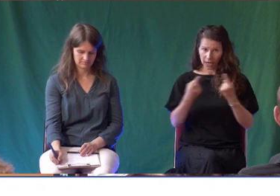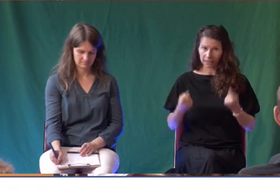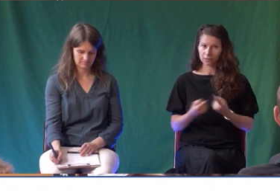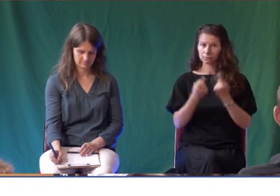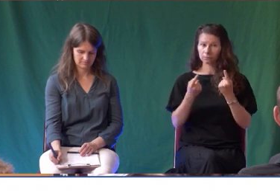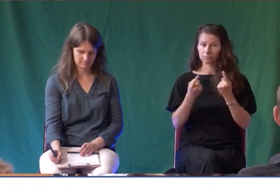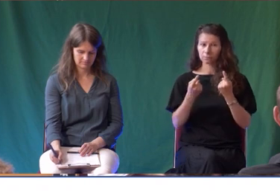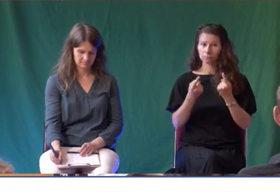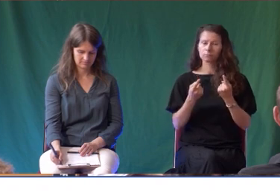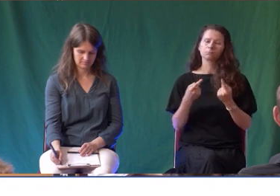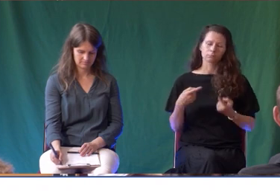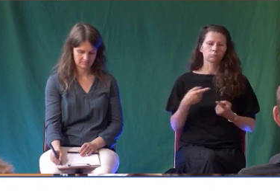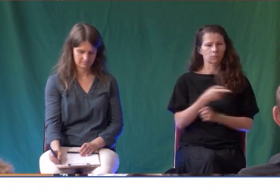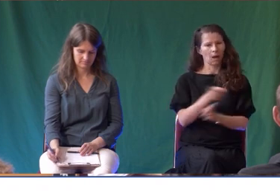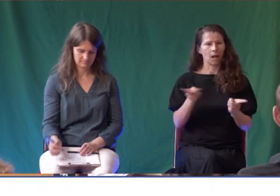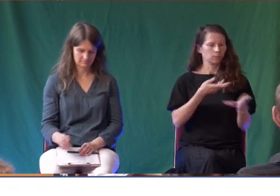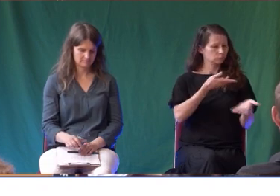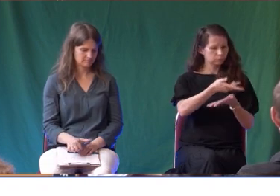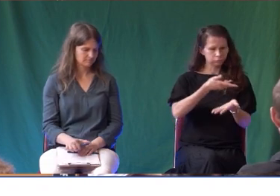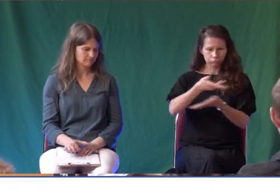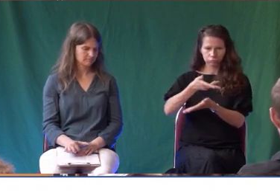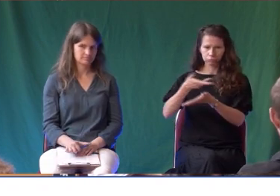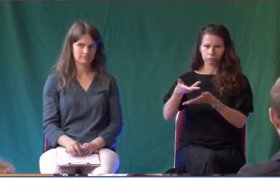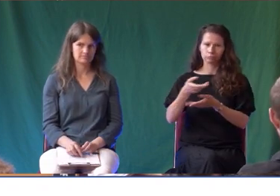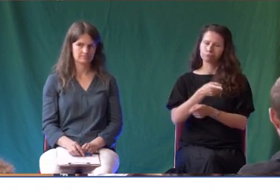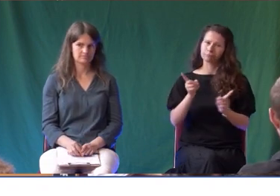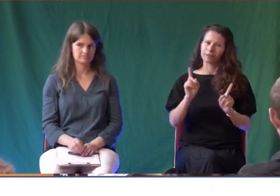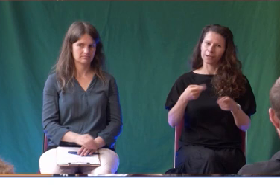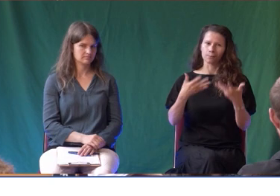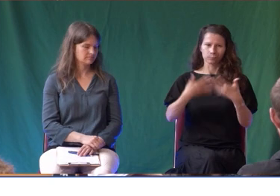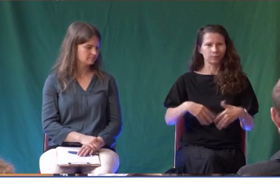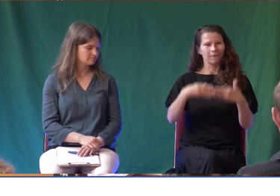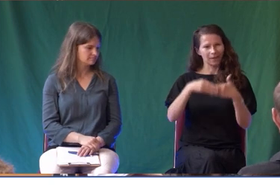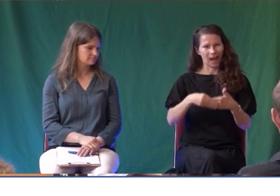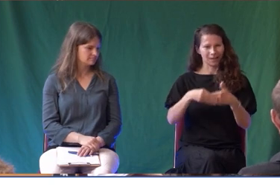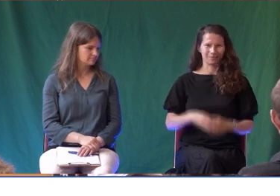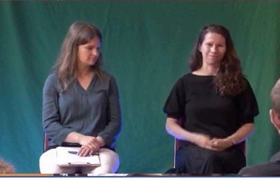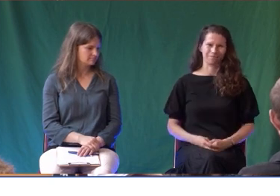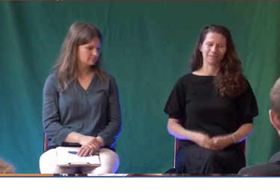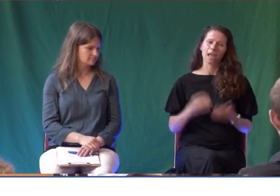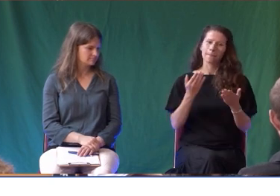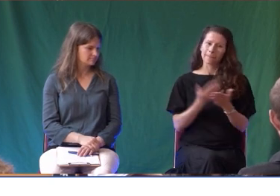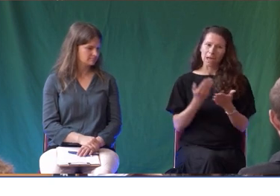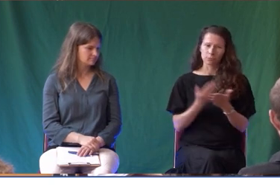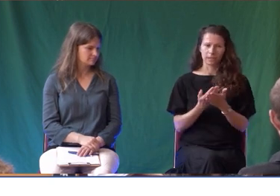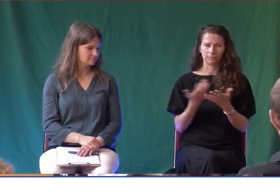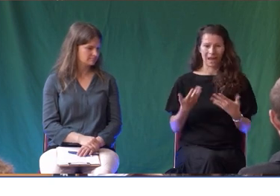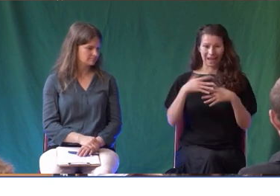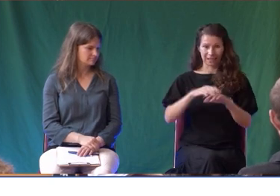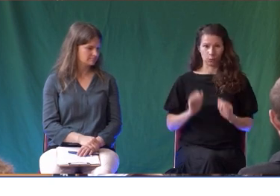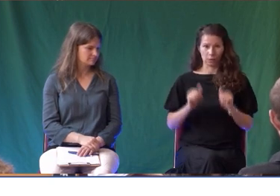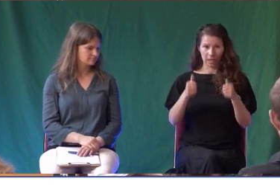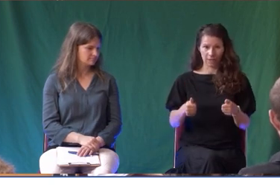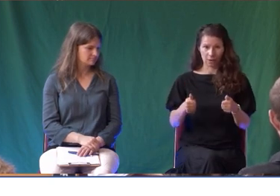sprechen wir mit allen damit sie sich wieder vertragen zum Beispiel wenn sich die Eingliederungshilfe